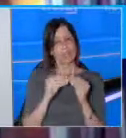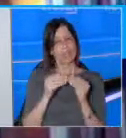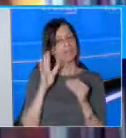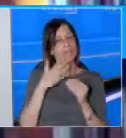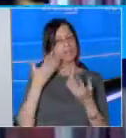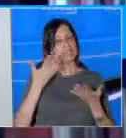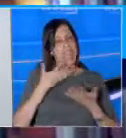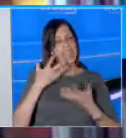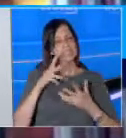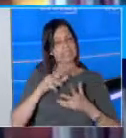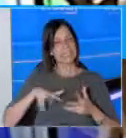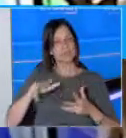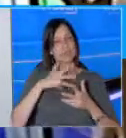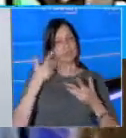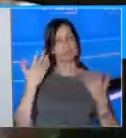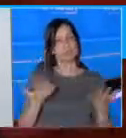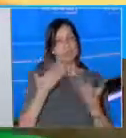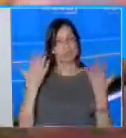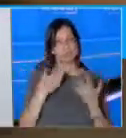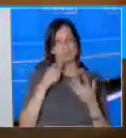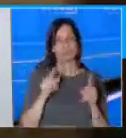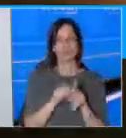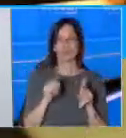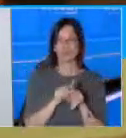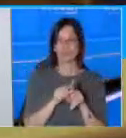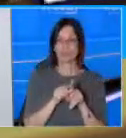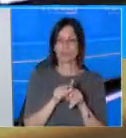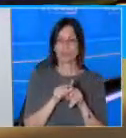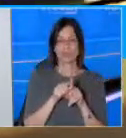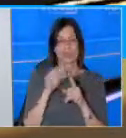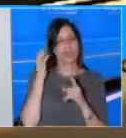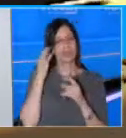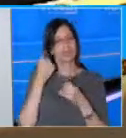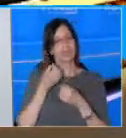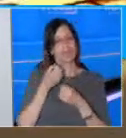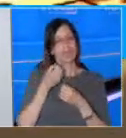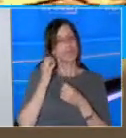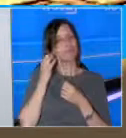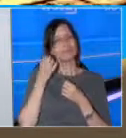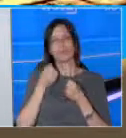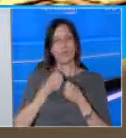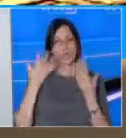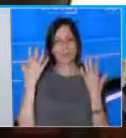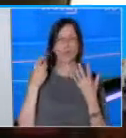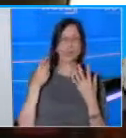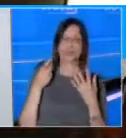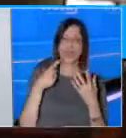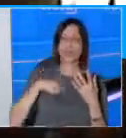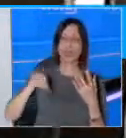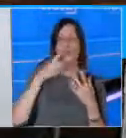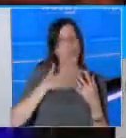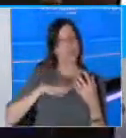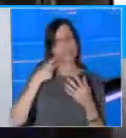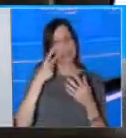הציבור שמטפחים אותם בינתיים, כמו למשל וונדר וומן, שאנחנו כולנו נורא רוצים לראות